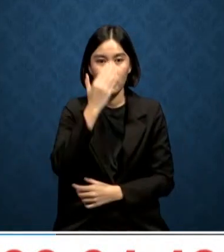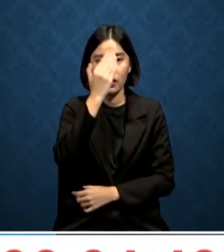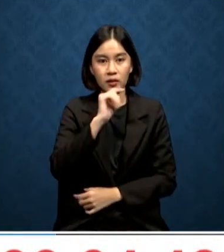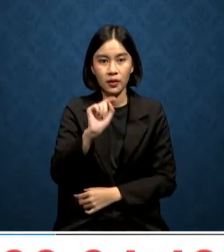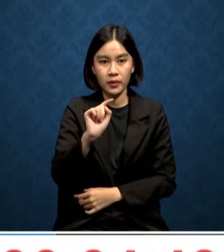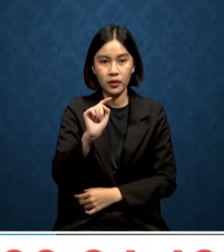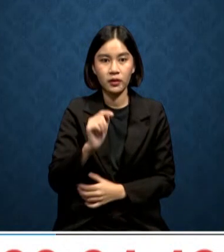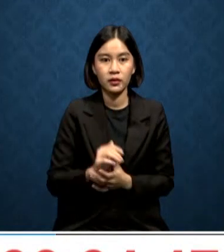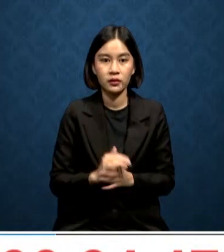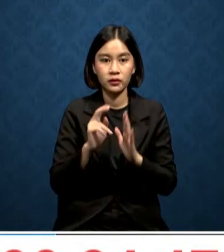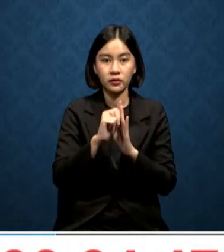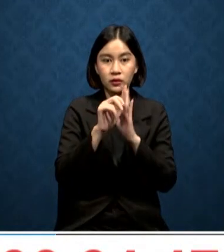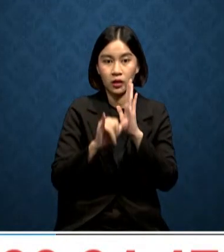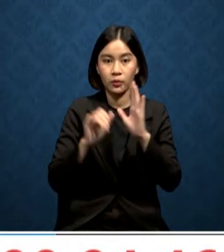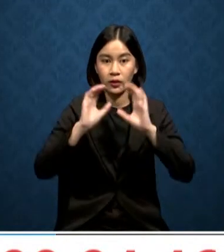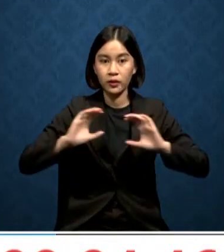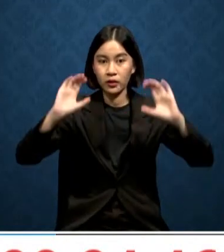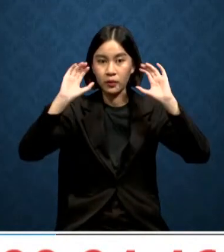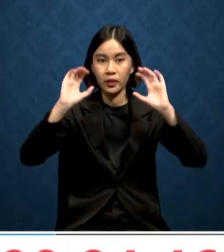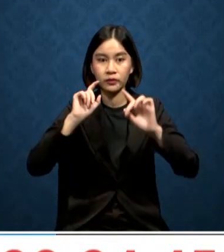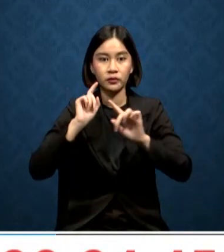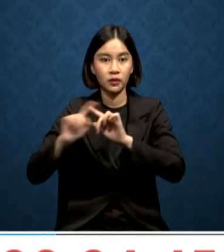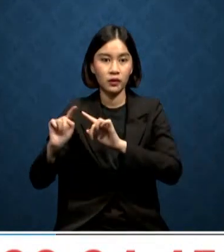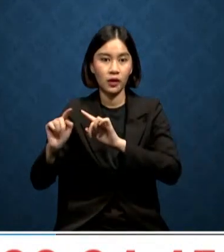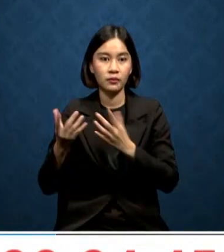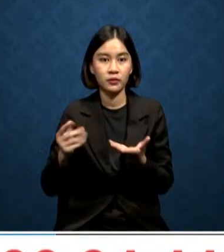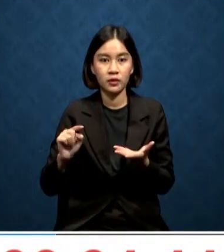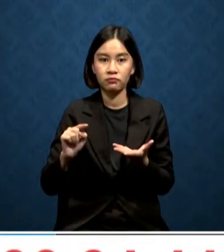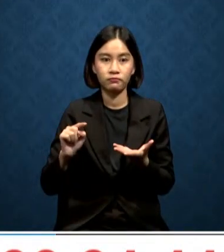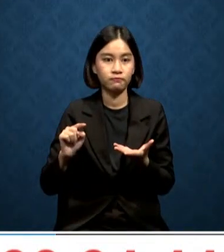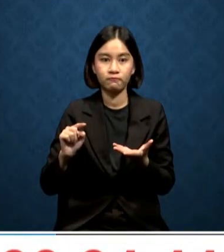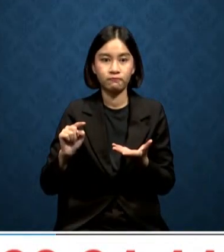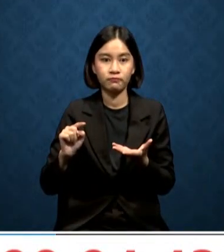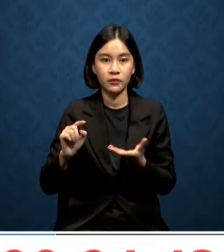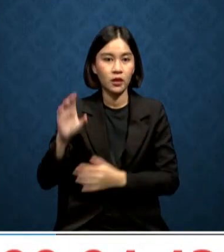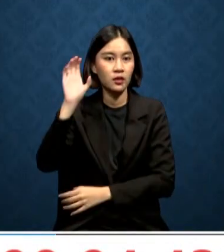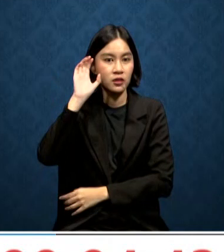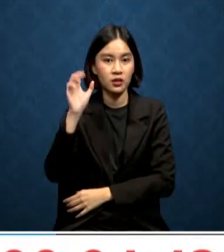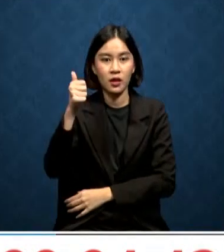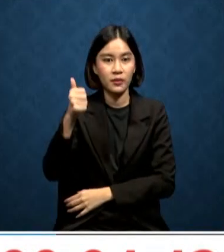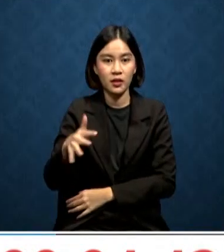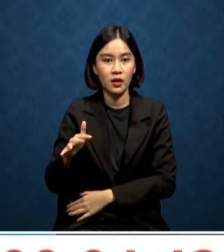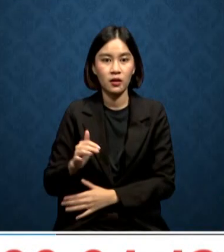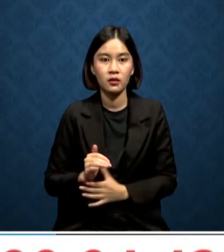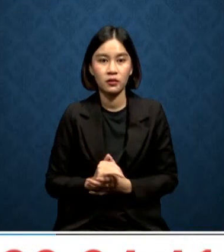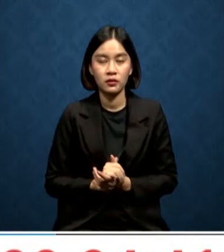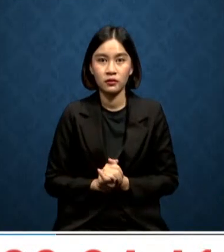ไม่เช่นนั้นแล้วนโยบายแห่งรัฐก็จะได้ไม่เป็นที่เชื่อถืออีกต่อไปนะ